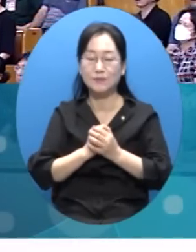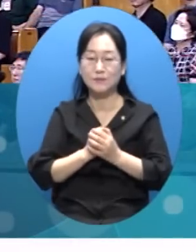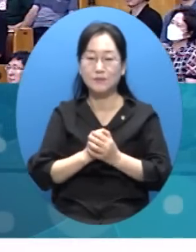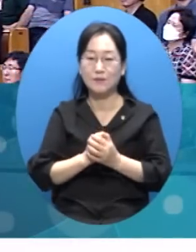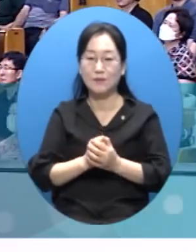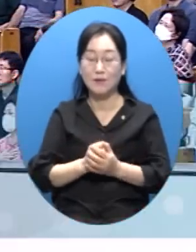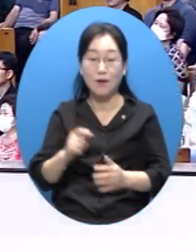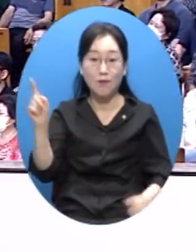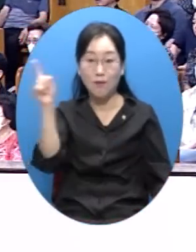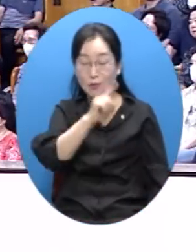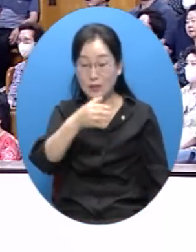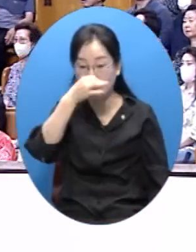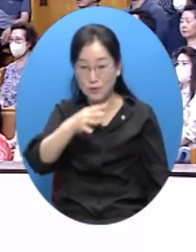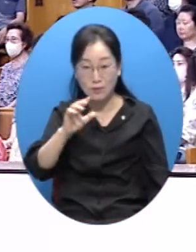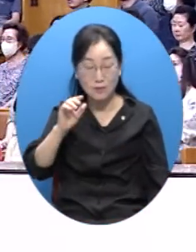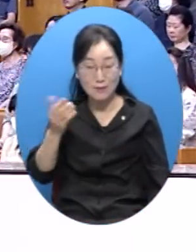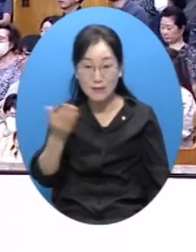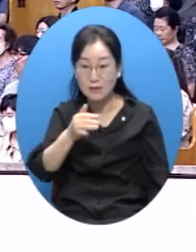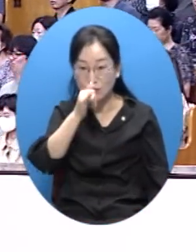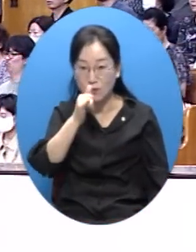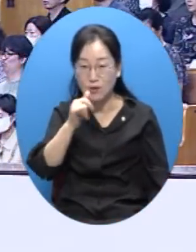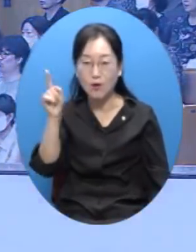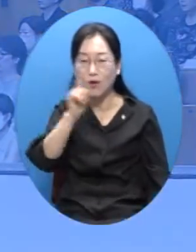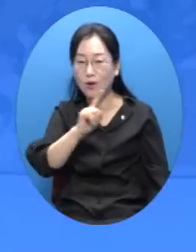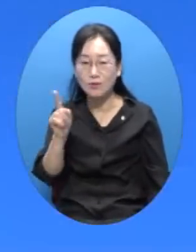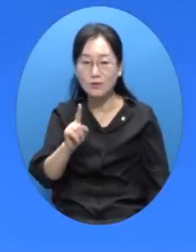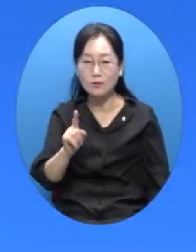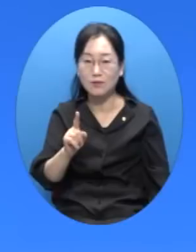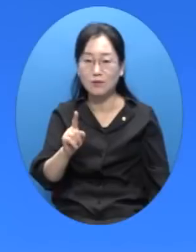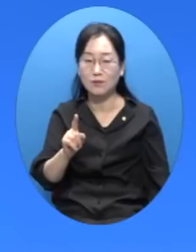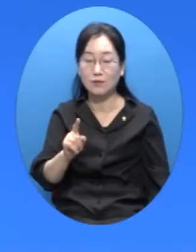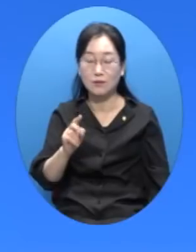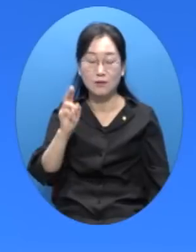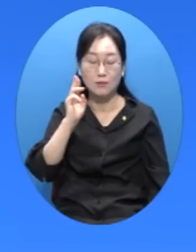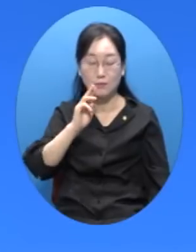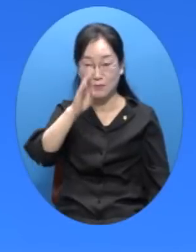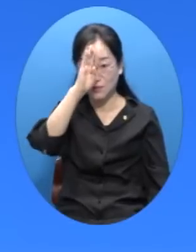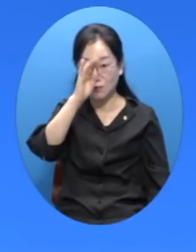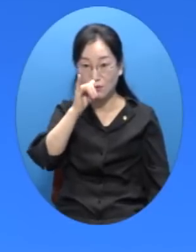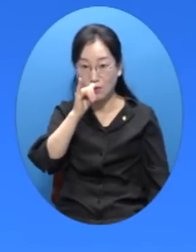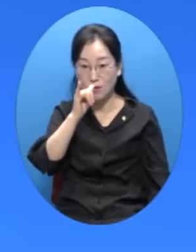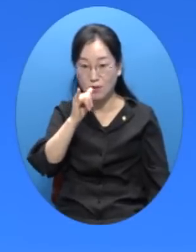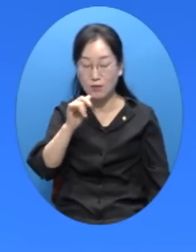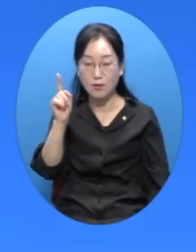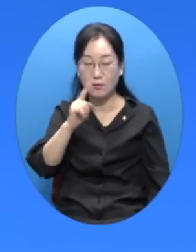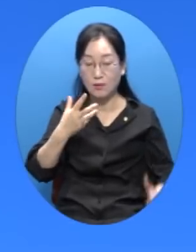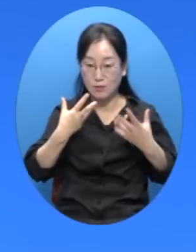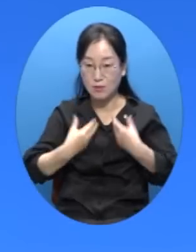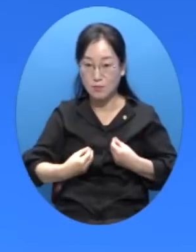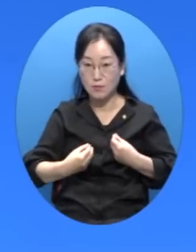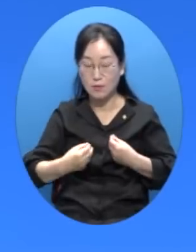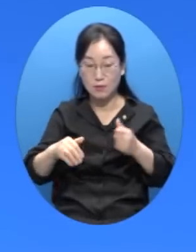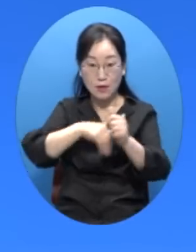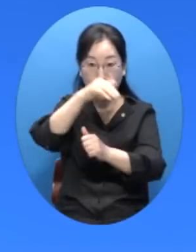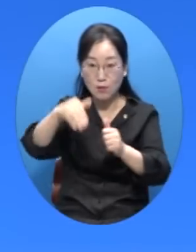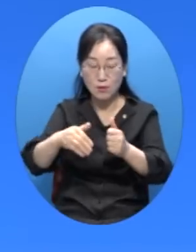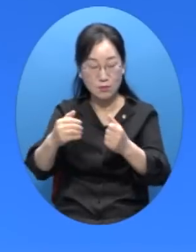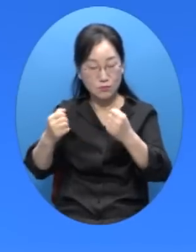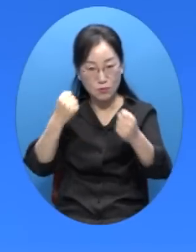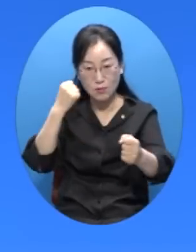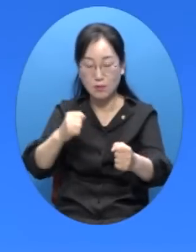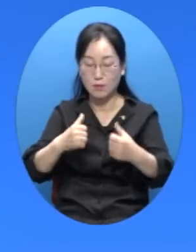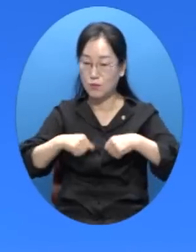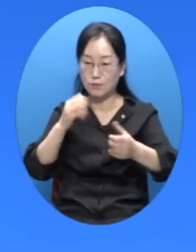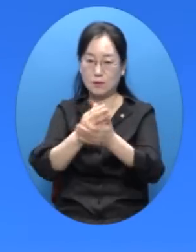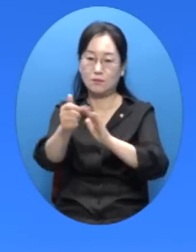어떤 힘든 일이 있어도 어떤 중병에 걸렸어도 어떤 절망적인 상황에 처해서도 절대 포기하지